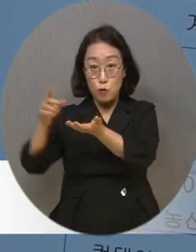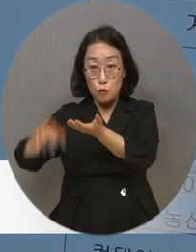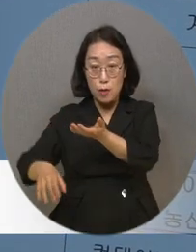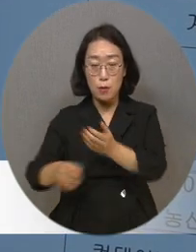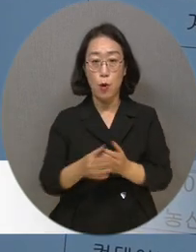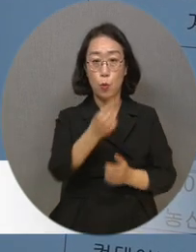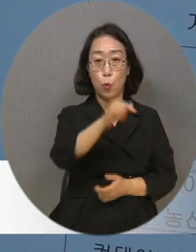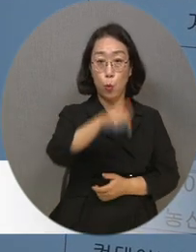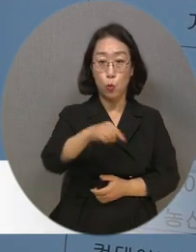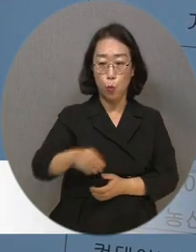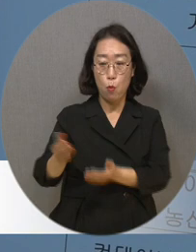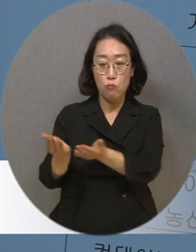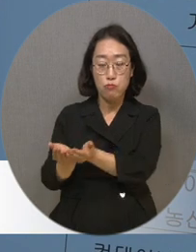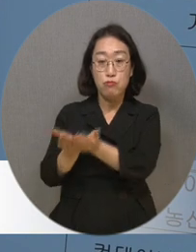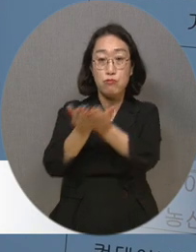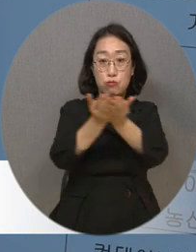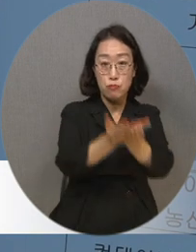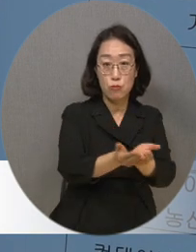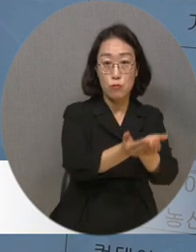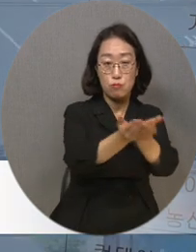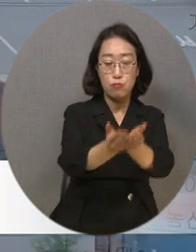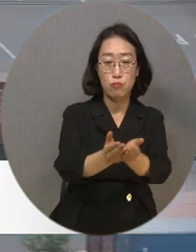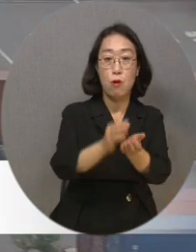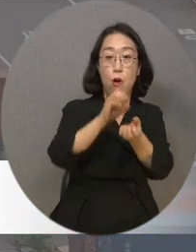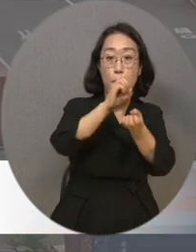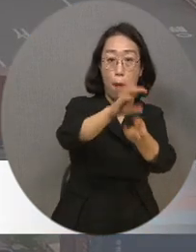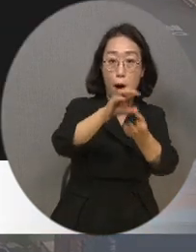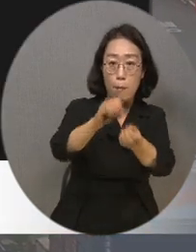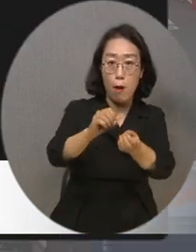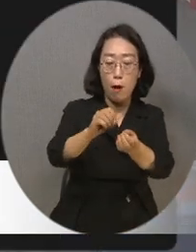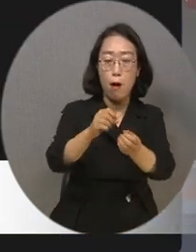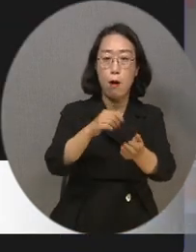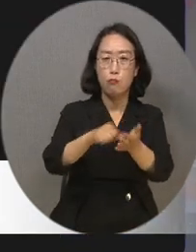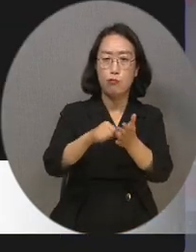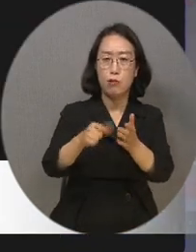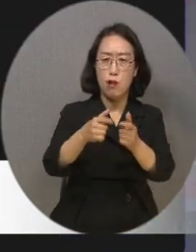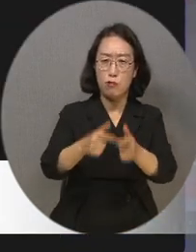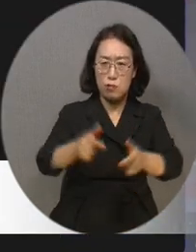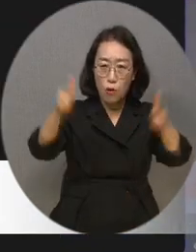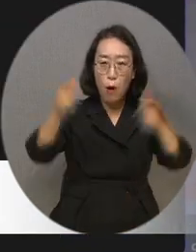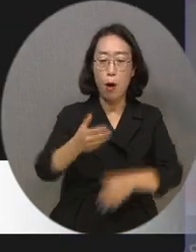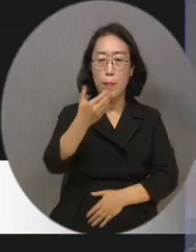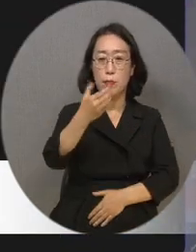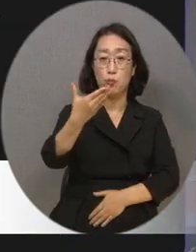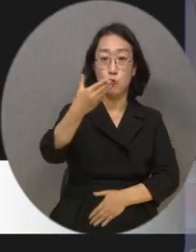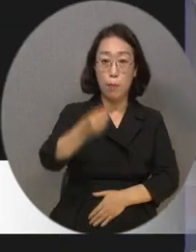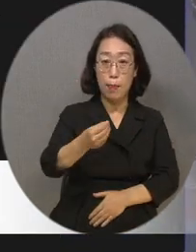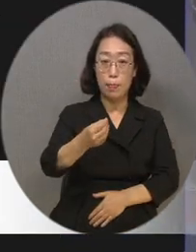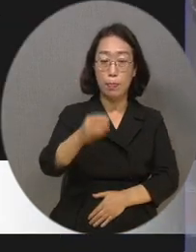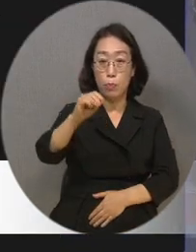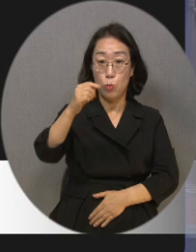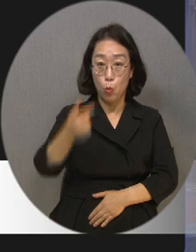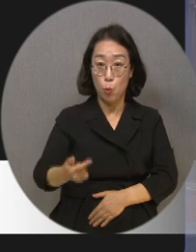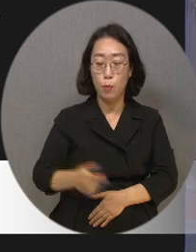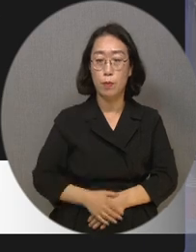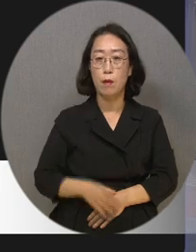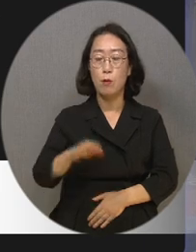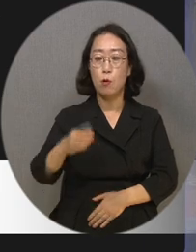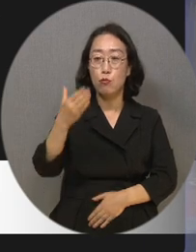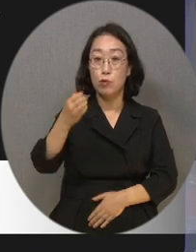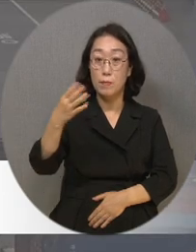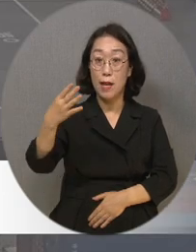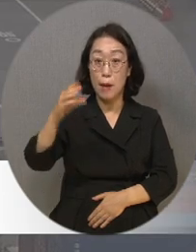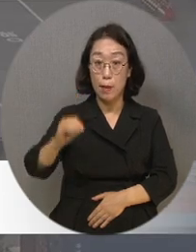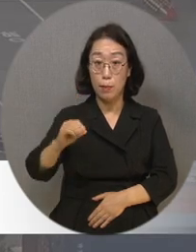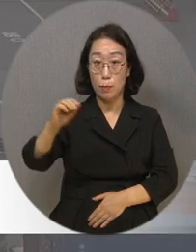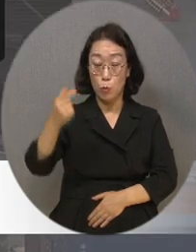통해 전국 각지로 운송되는 화물량은 꾸준히 늘어 지난 2021년 89만 톤, 2022년 94만 톤에